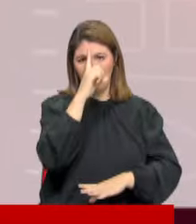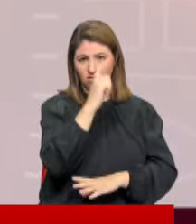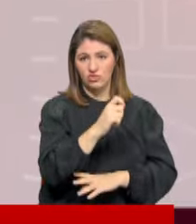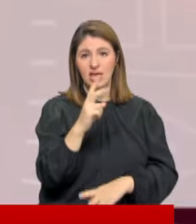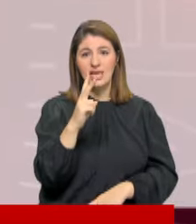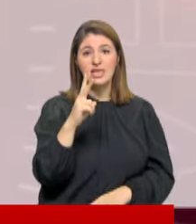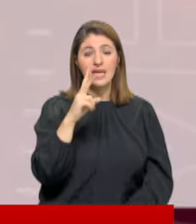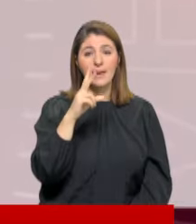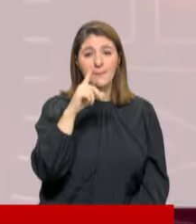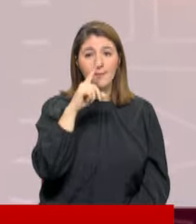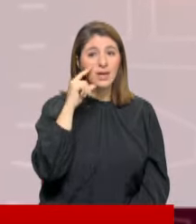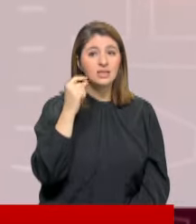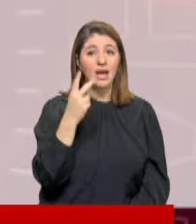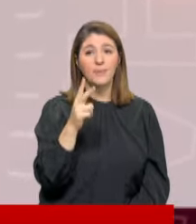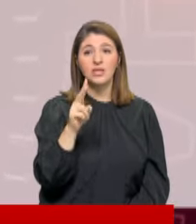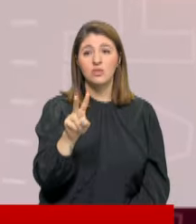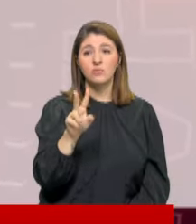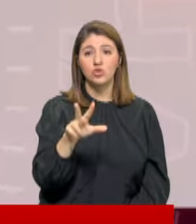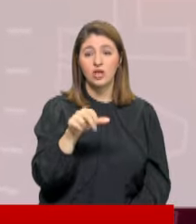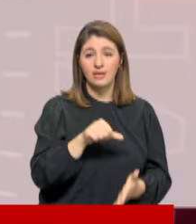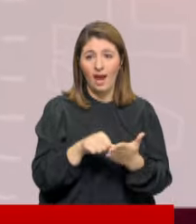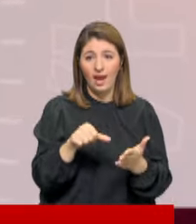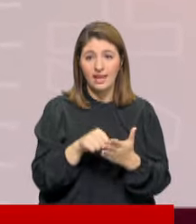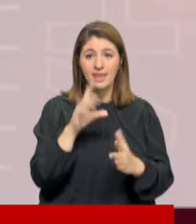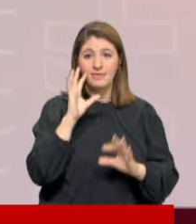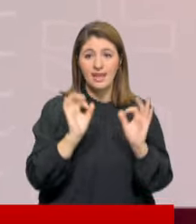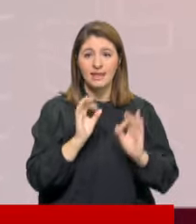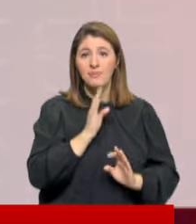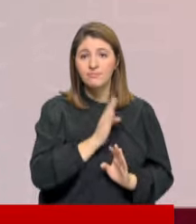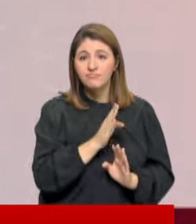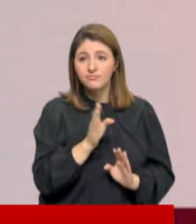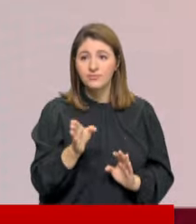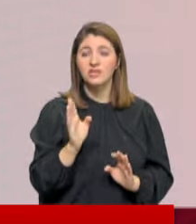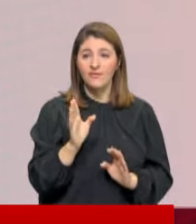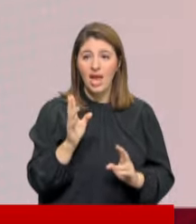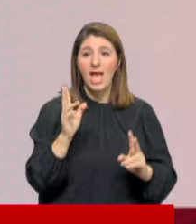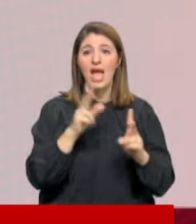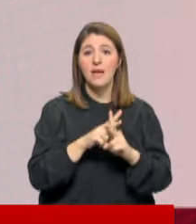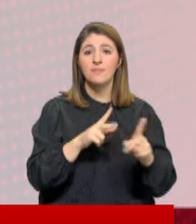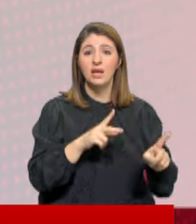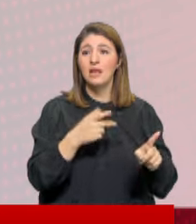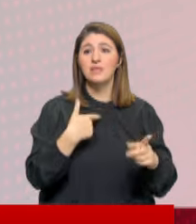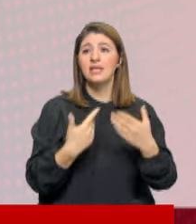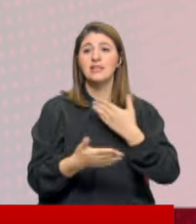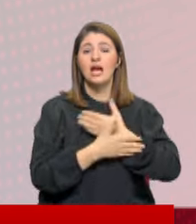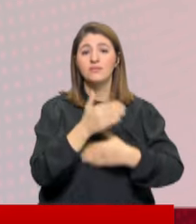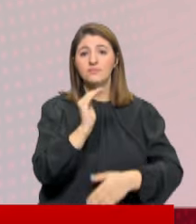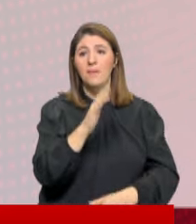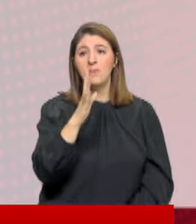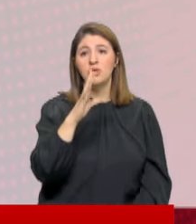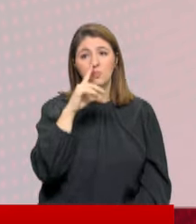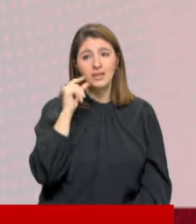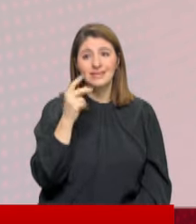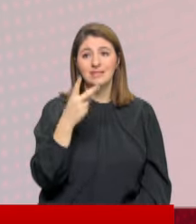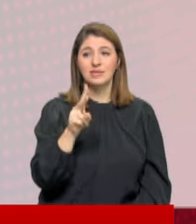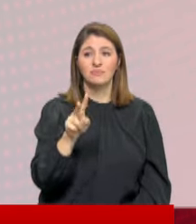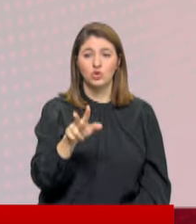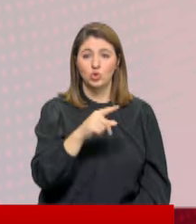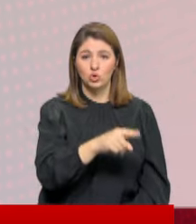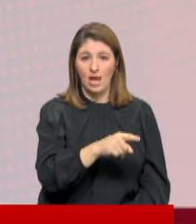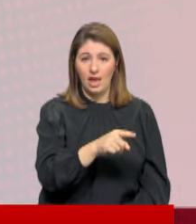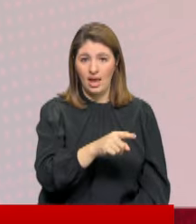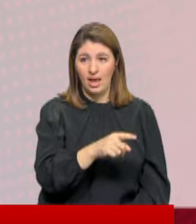Mayıs 2023 tarihinde denetlemeler yapıyoruz. Emniyetten ne zaman yardım istiyoruz? 5 Mayıs 2023'te.